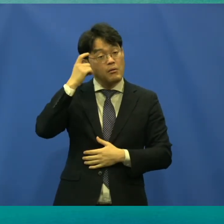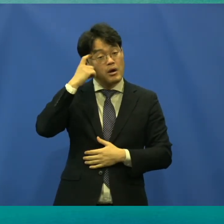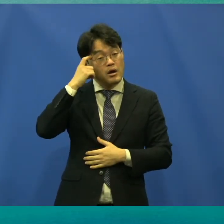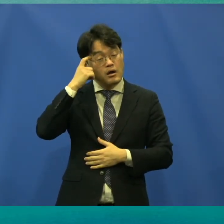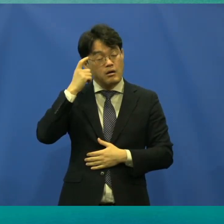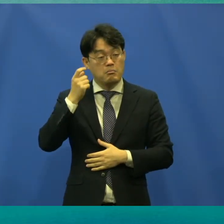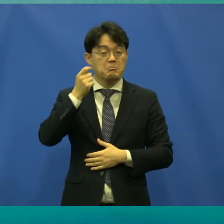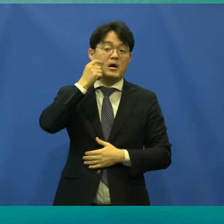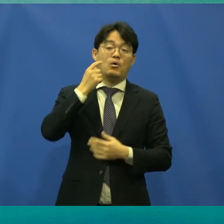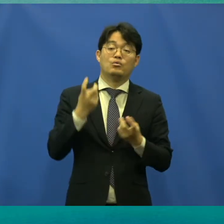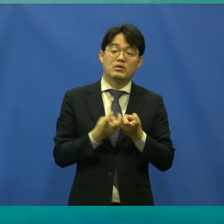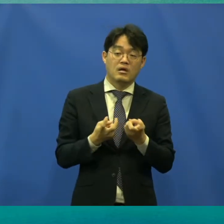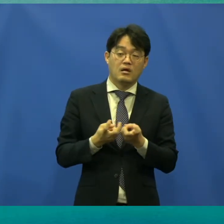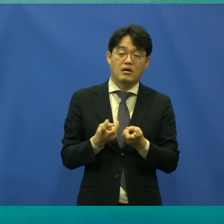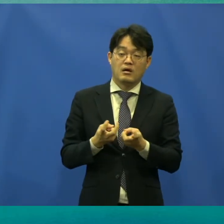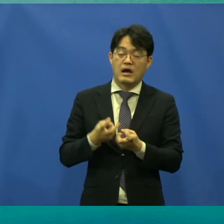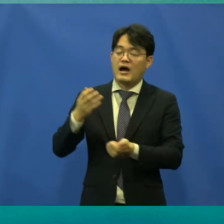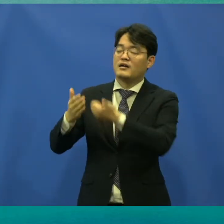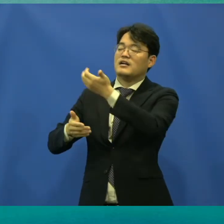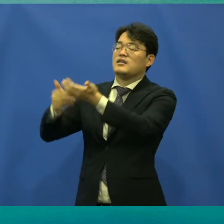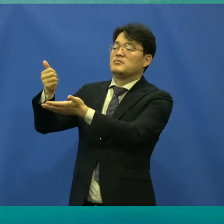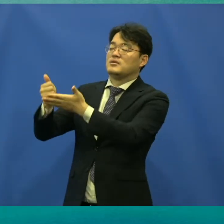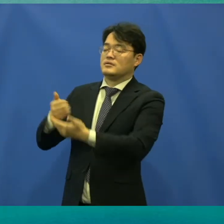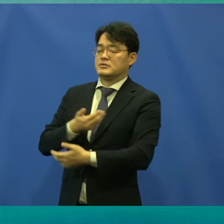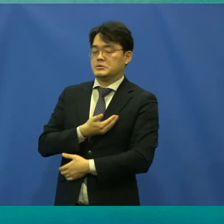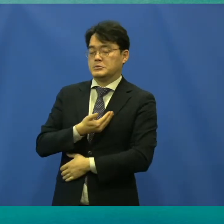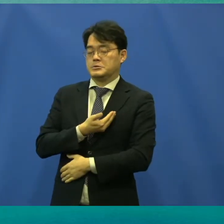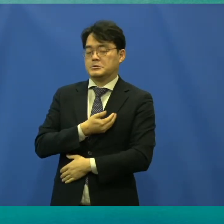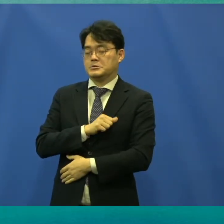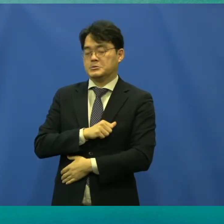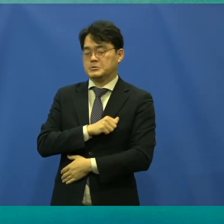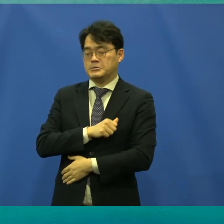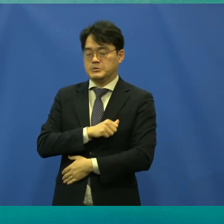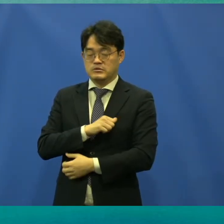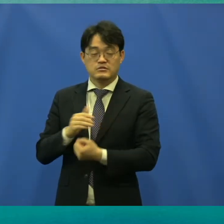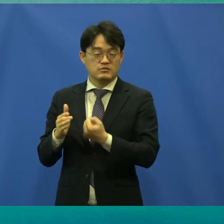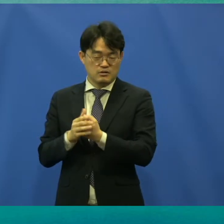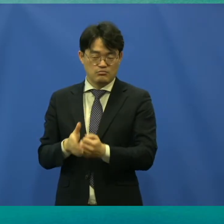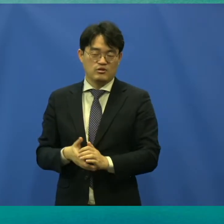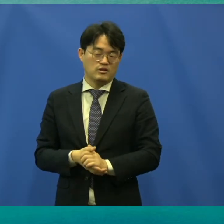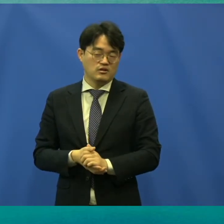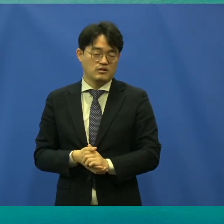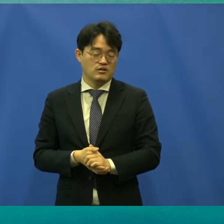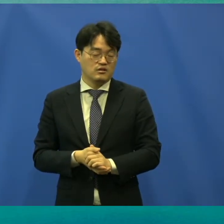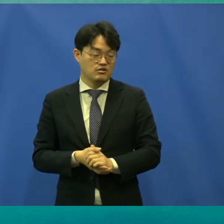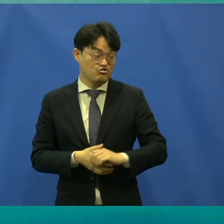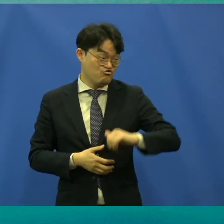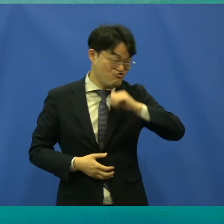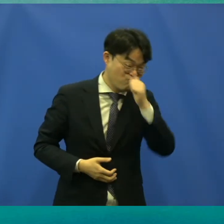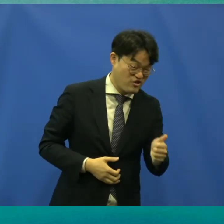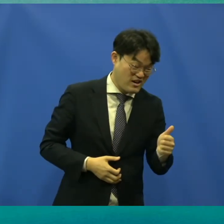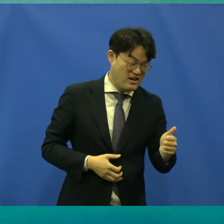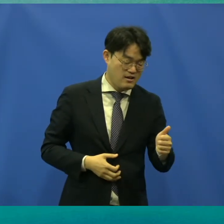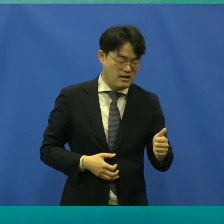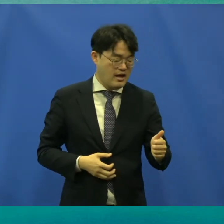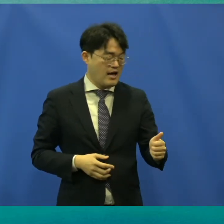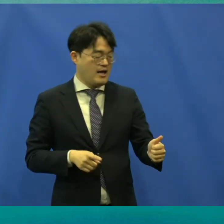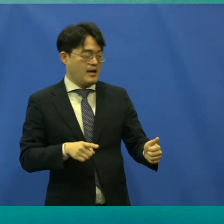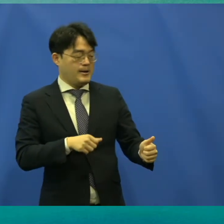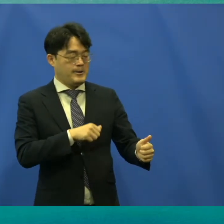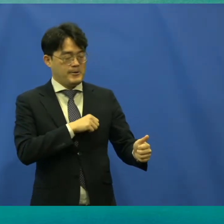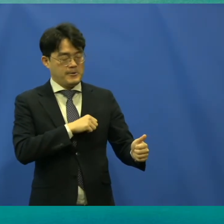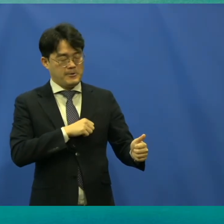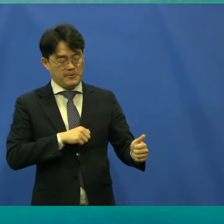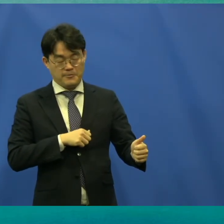우리의 모습 그대로 심판하셨다면 우리는 이미 끝입니다. 하나님은 인내하시고 또 인내하십니다. 부모가 자녀를 사랑하시는